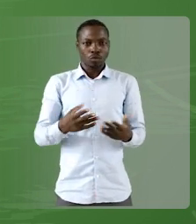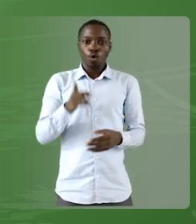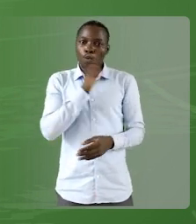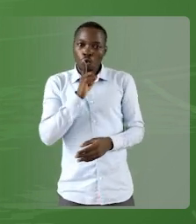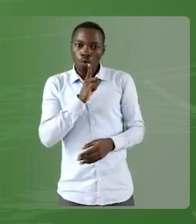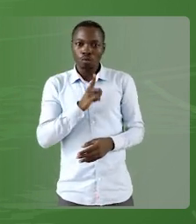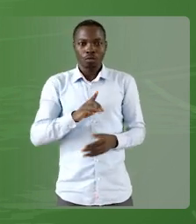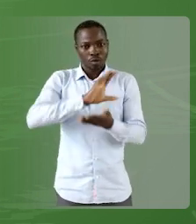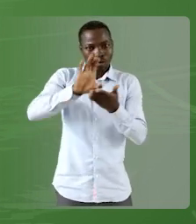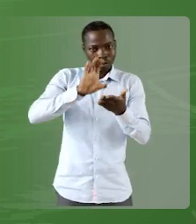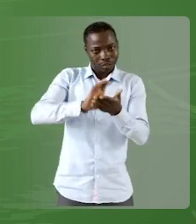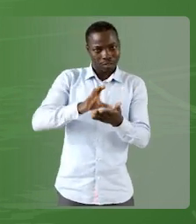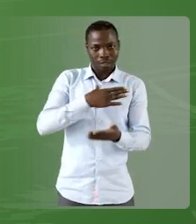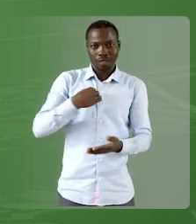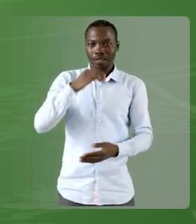à l'est.